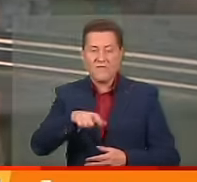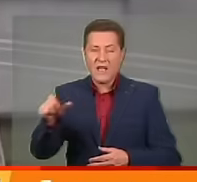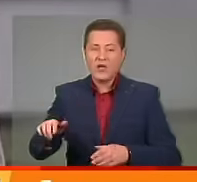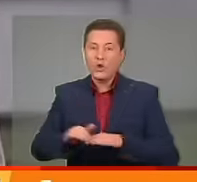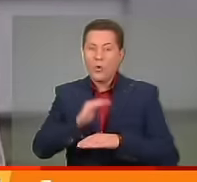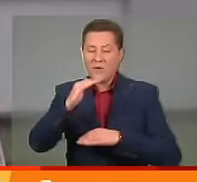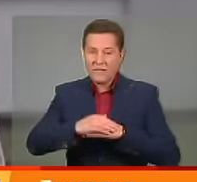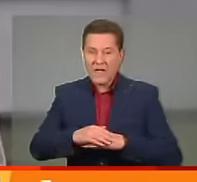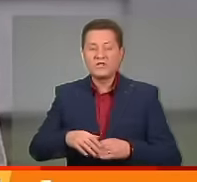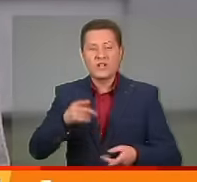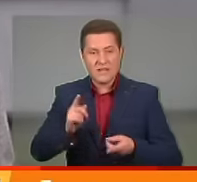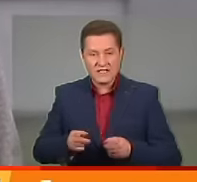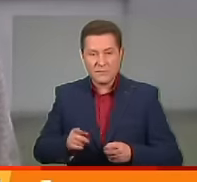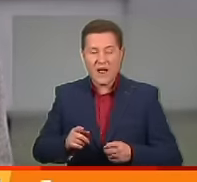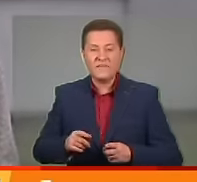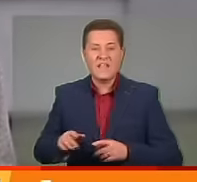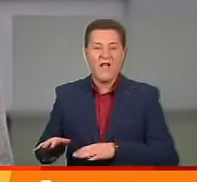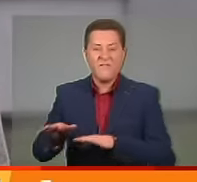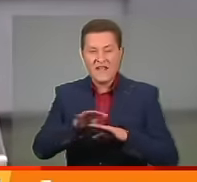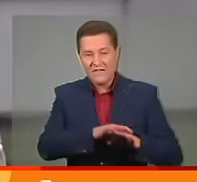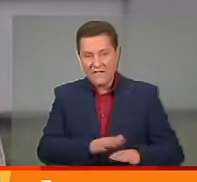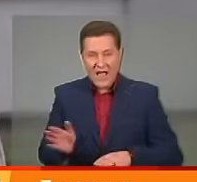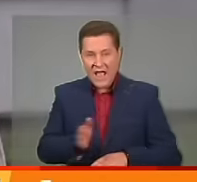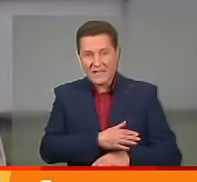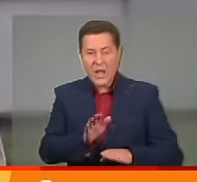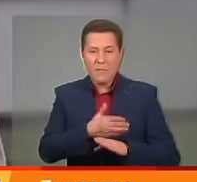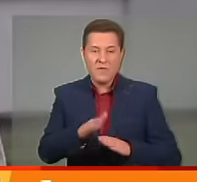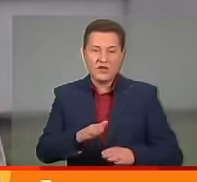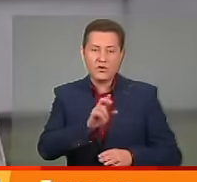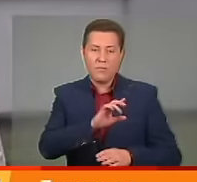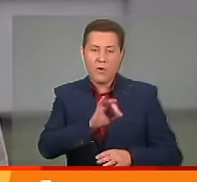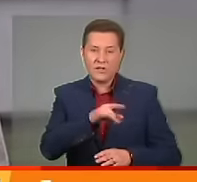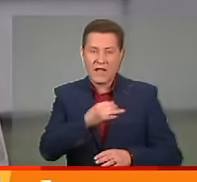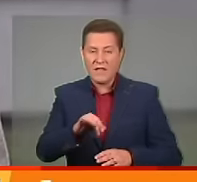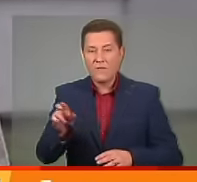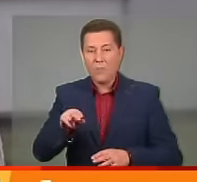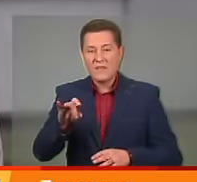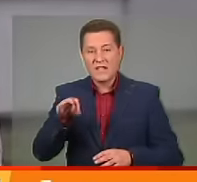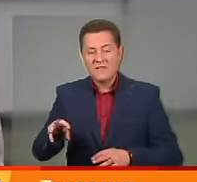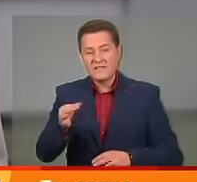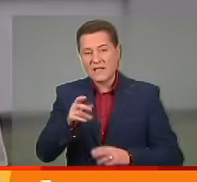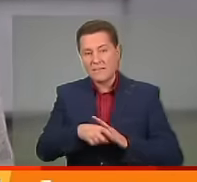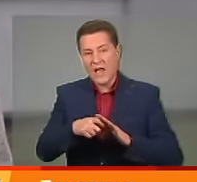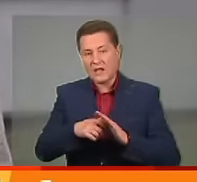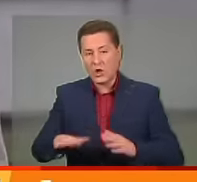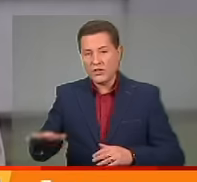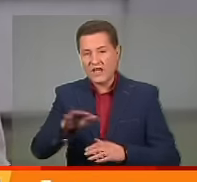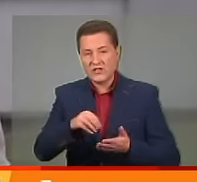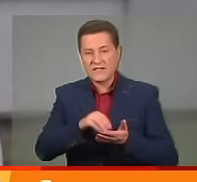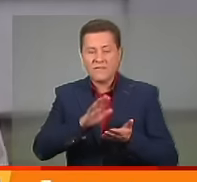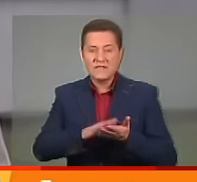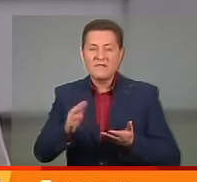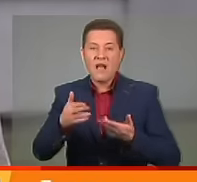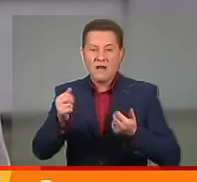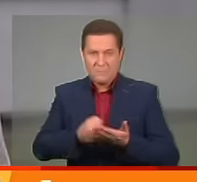Насправді відбулося відведення військ на ділянці фронту між Богданівкою і Петрівським, що на Донеччині. Відвід зафіксувала і